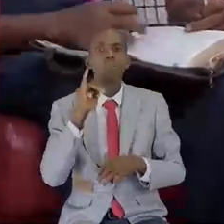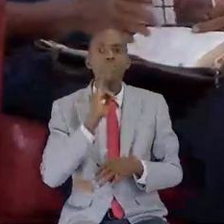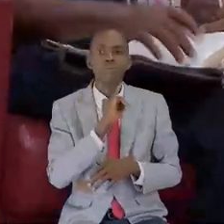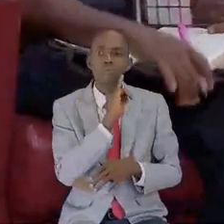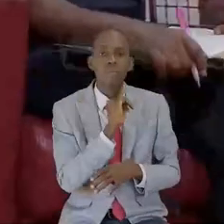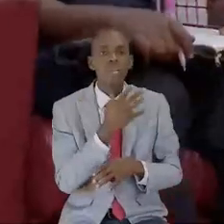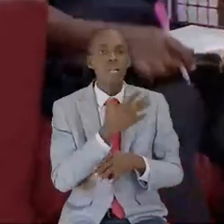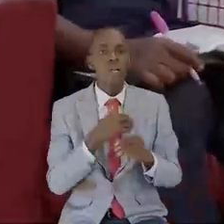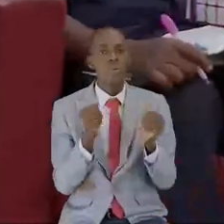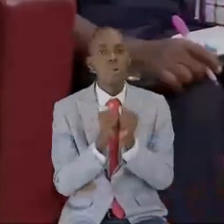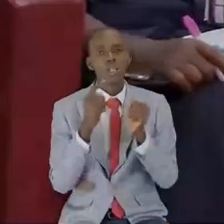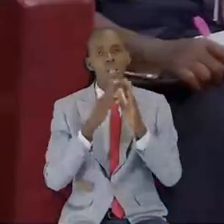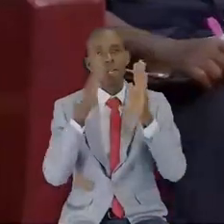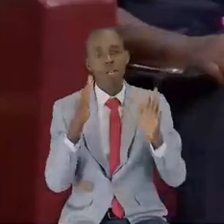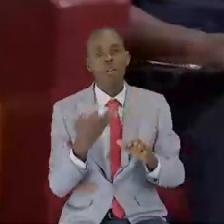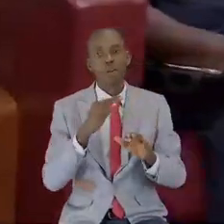nouvelle. »